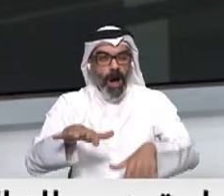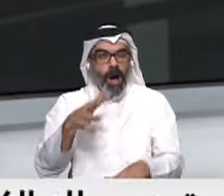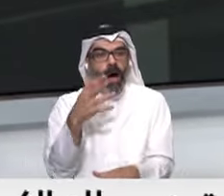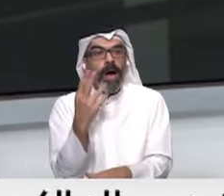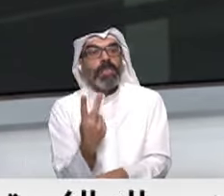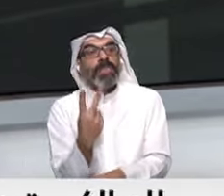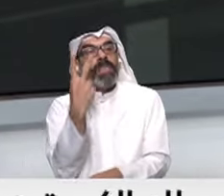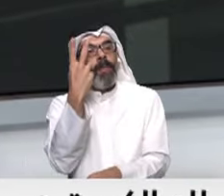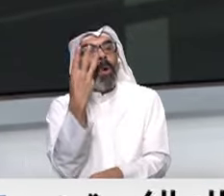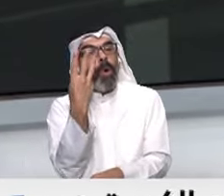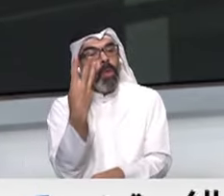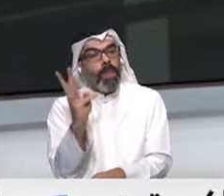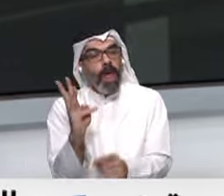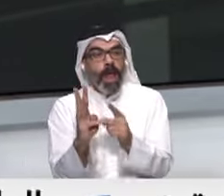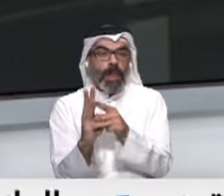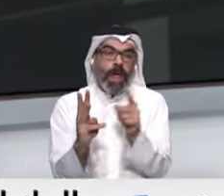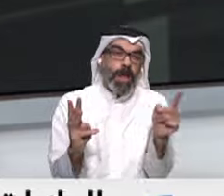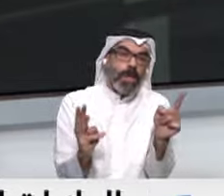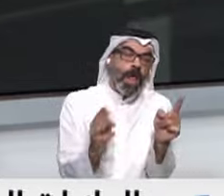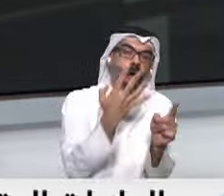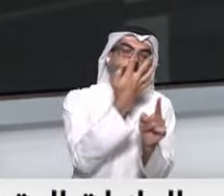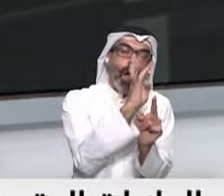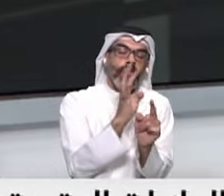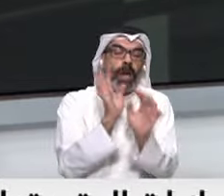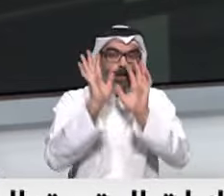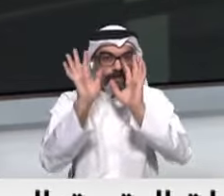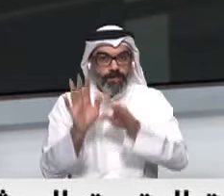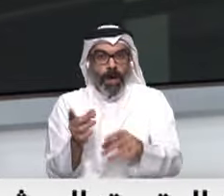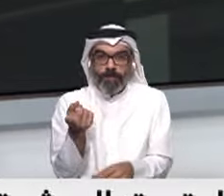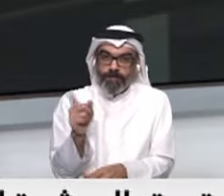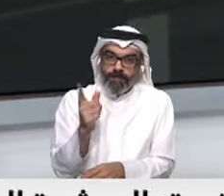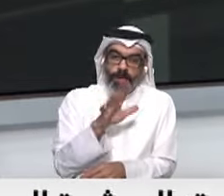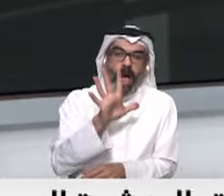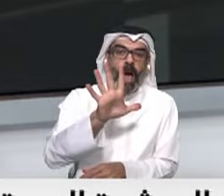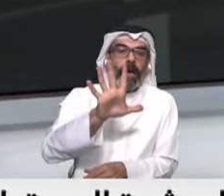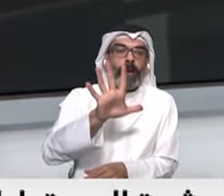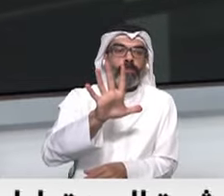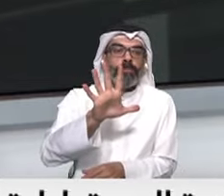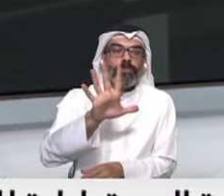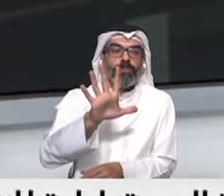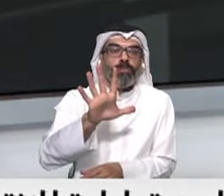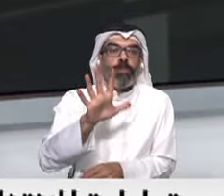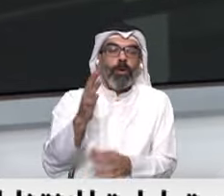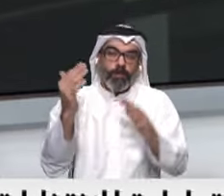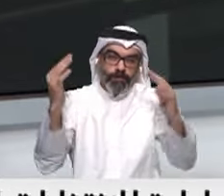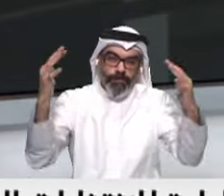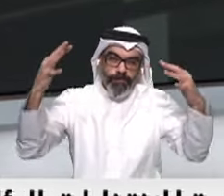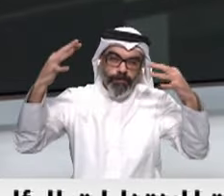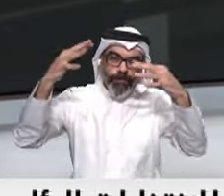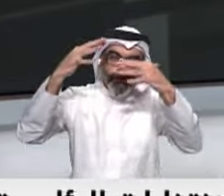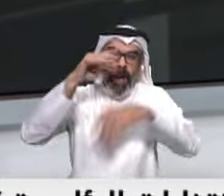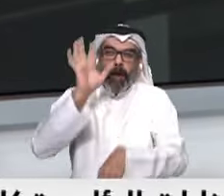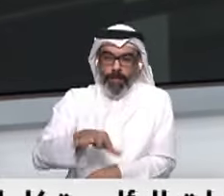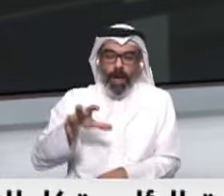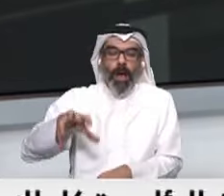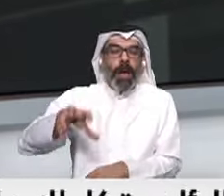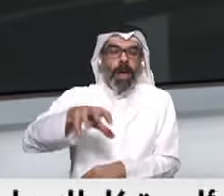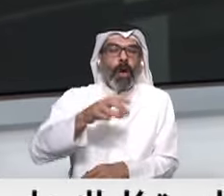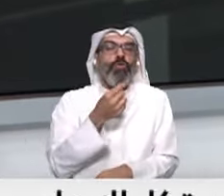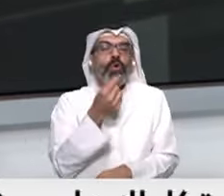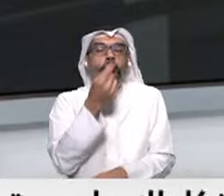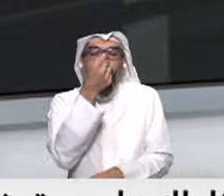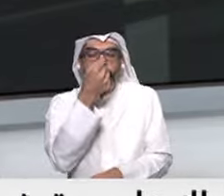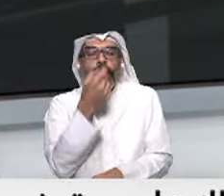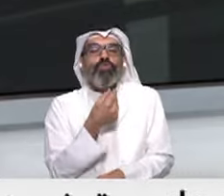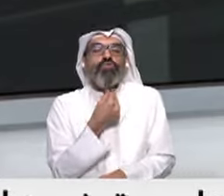37 الى ال 40 درجه مئويه خلال الايام الخمسه القادمه مع عبور للسحب على بعض المناطق في يومي الخميس والجمعه